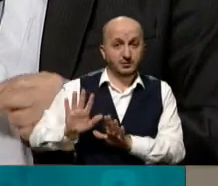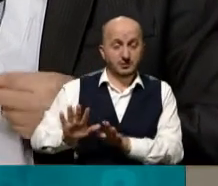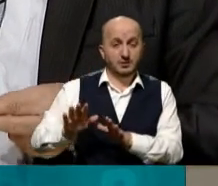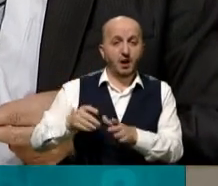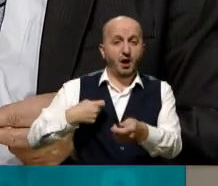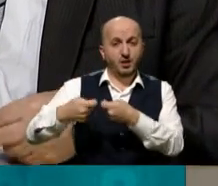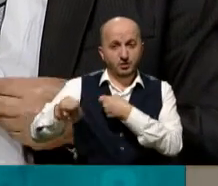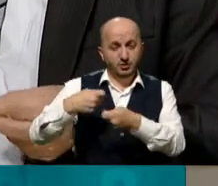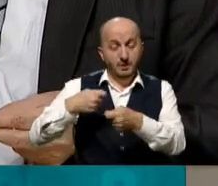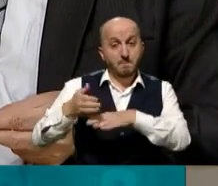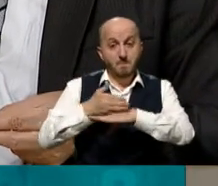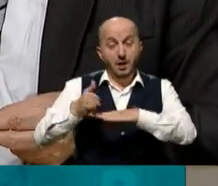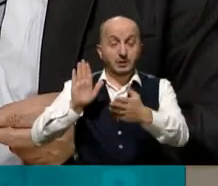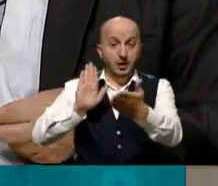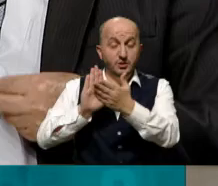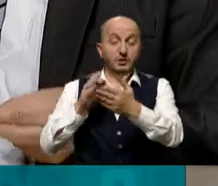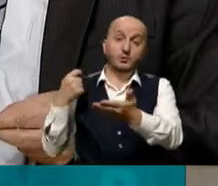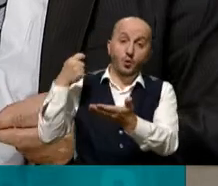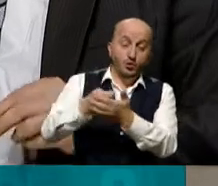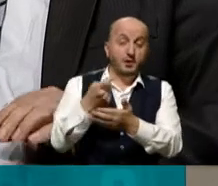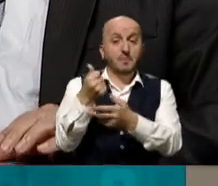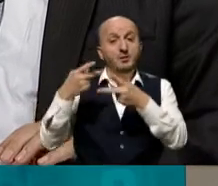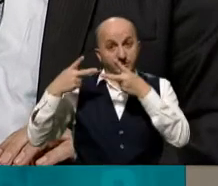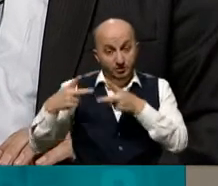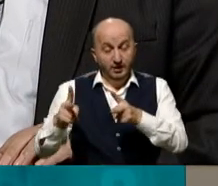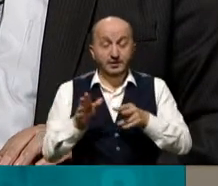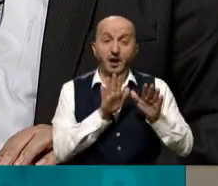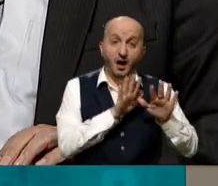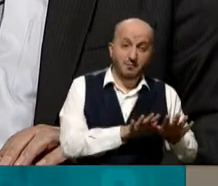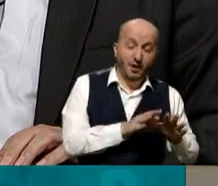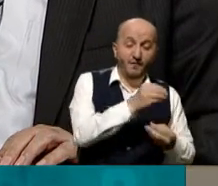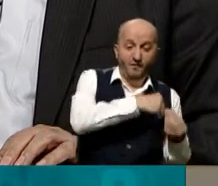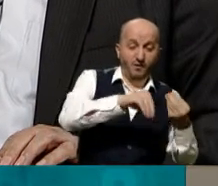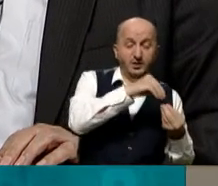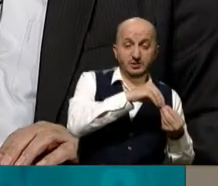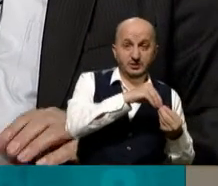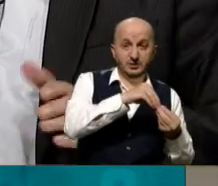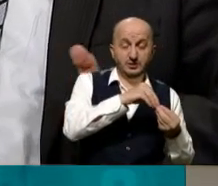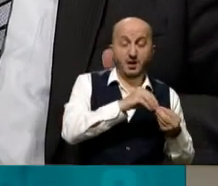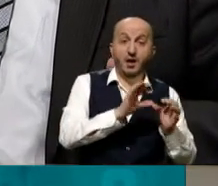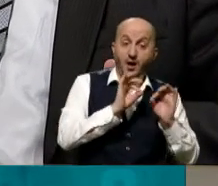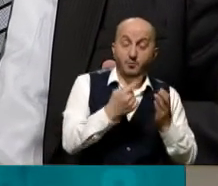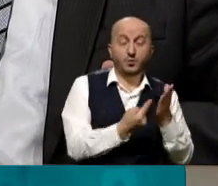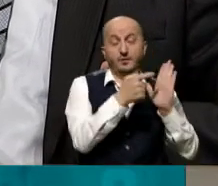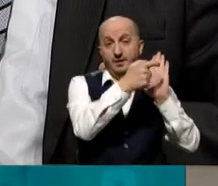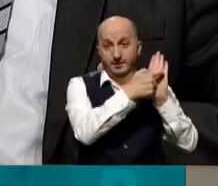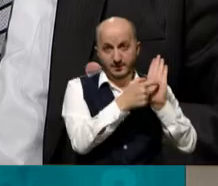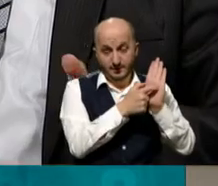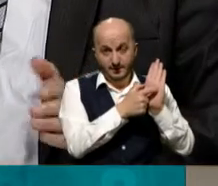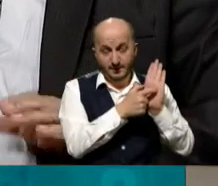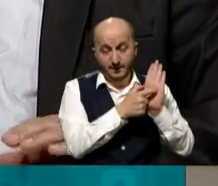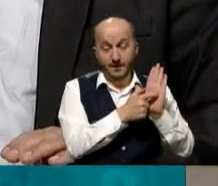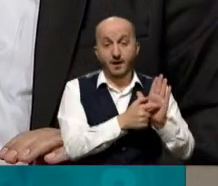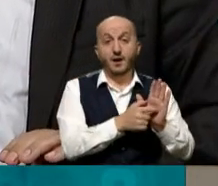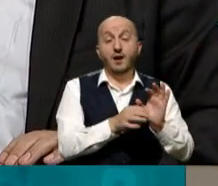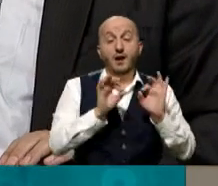Mal karşılığında ödenen paradır. Bu caizdir. Ama faiz hem ayeti kerimede